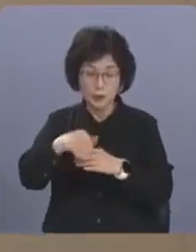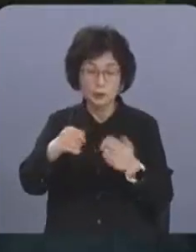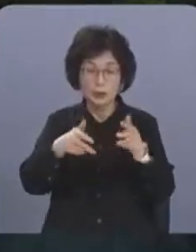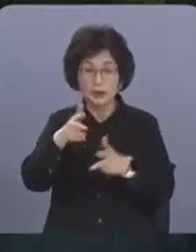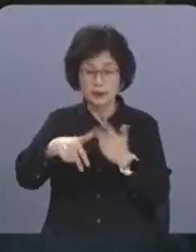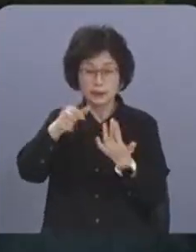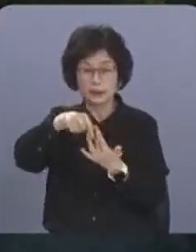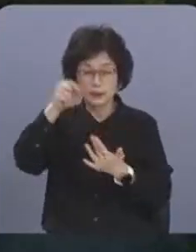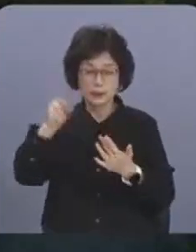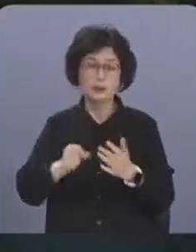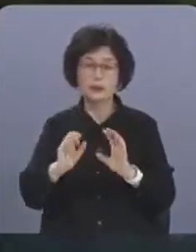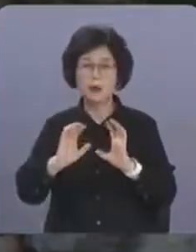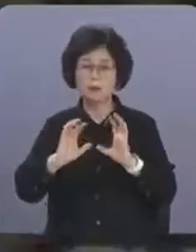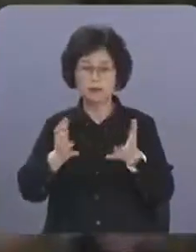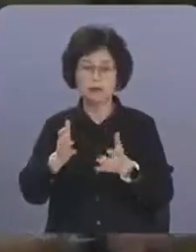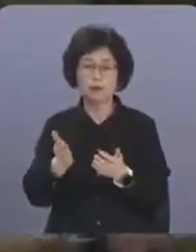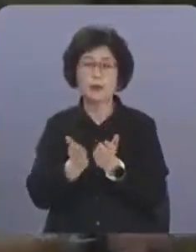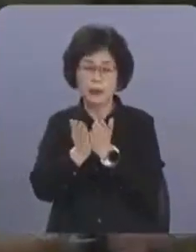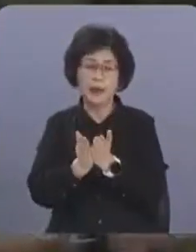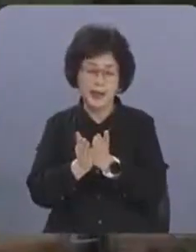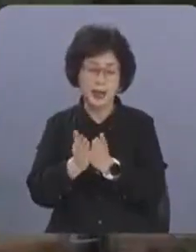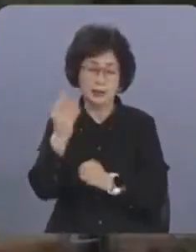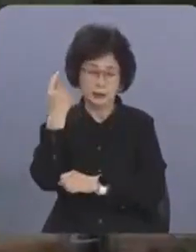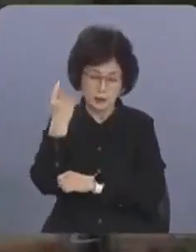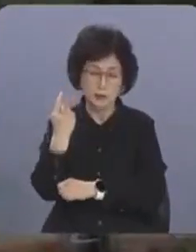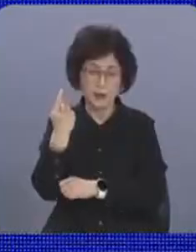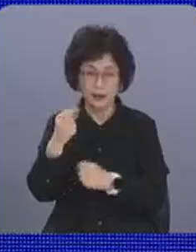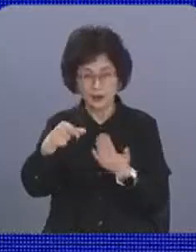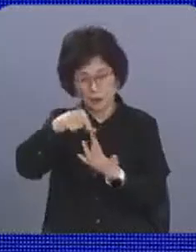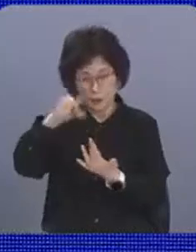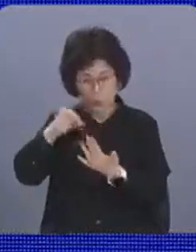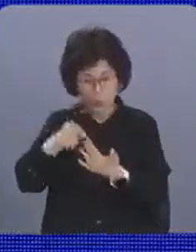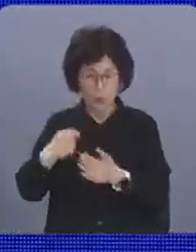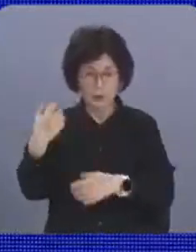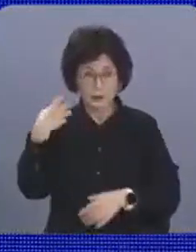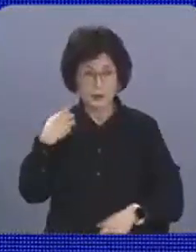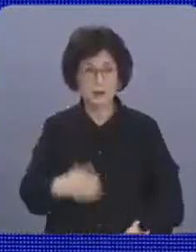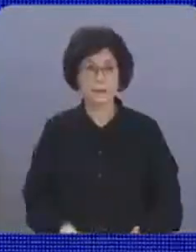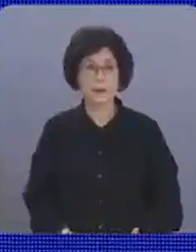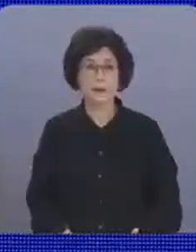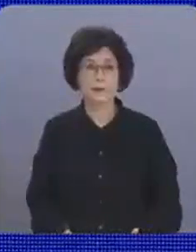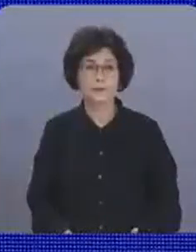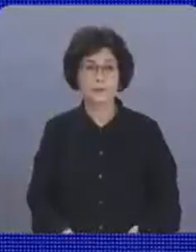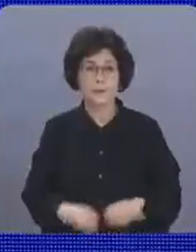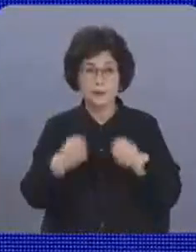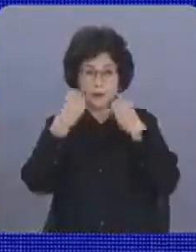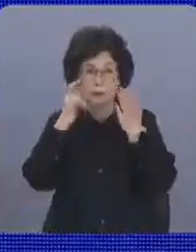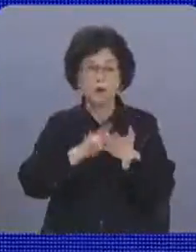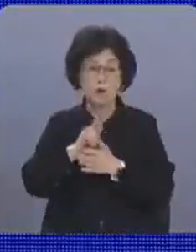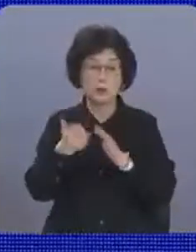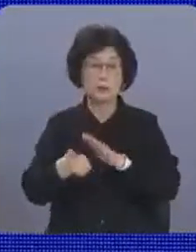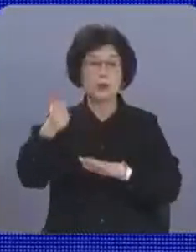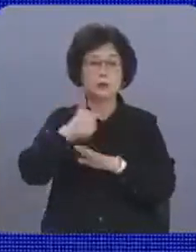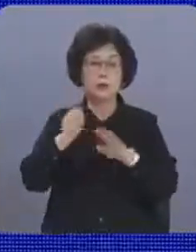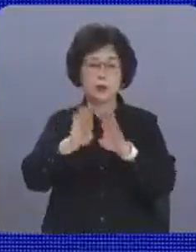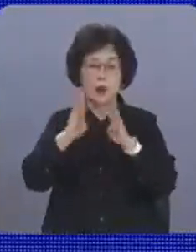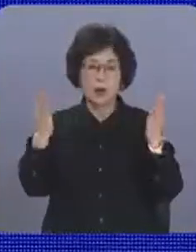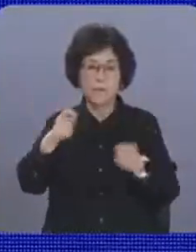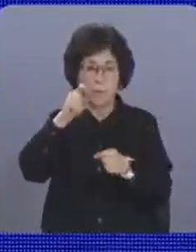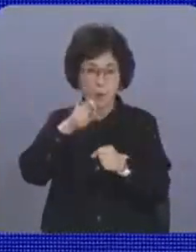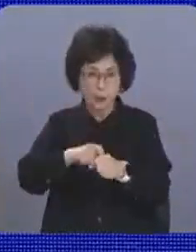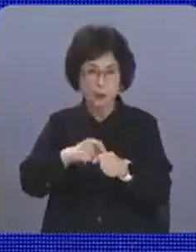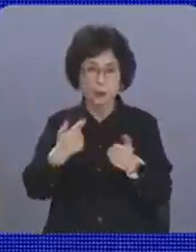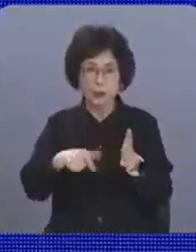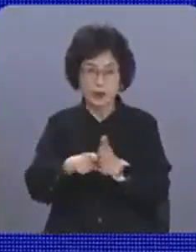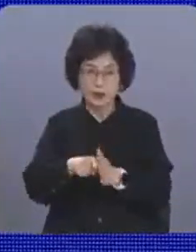선정과 국제여객터미널 국제공모 등을 담당합니다. 오로지 신공항의 성공적 개항이라는 그 목표를